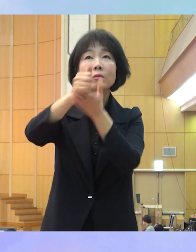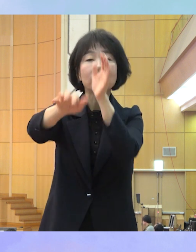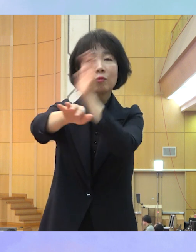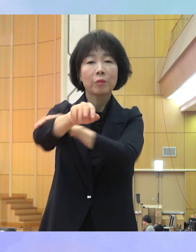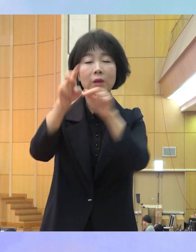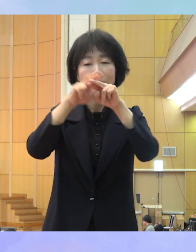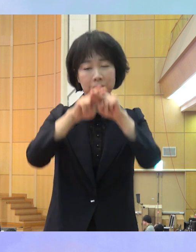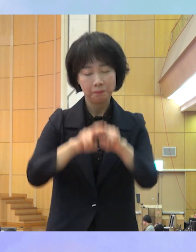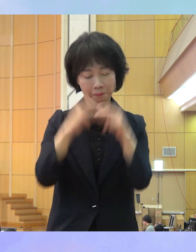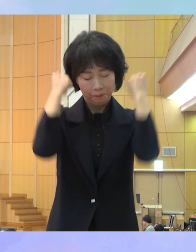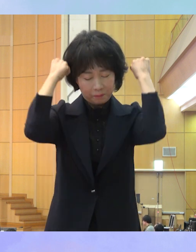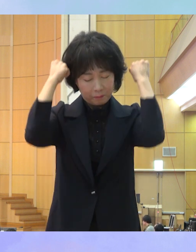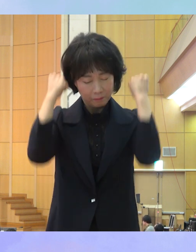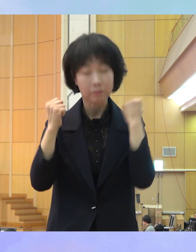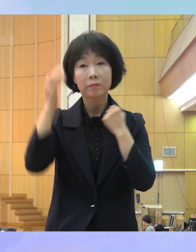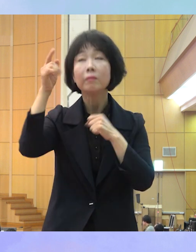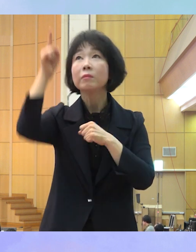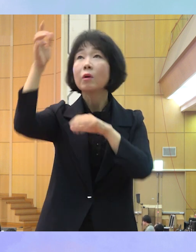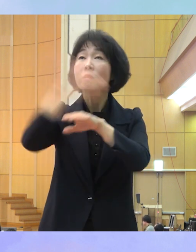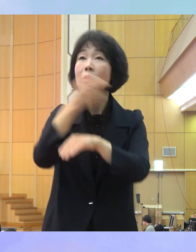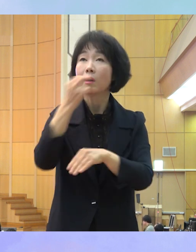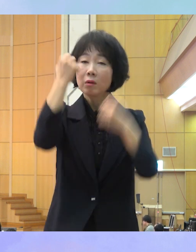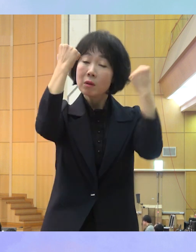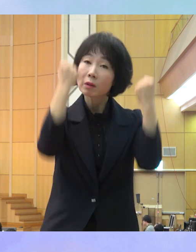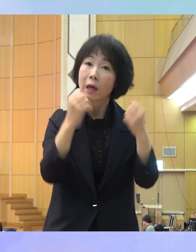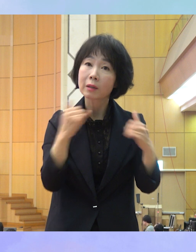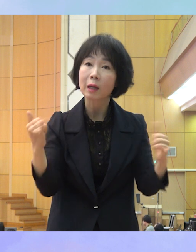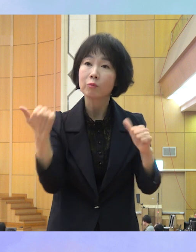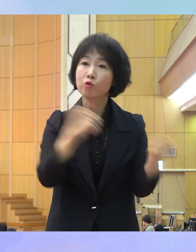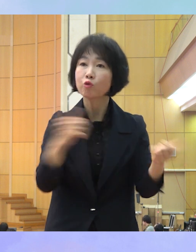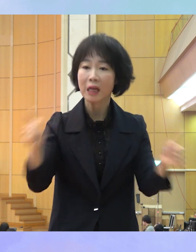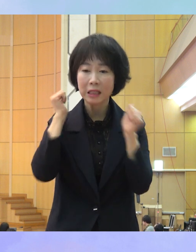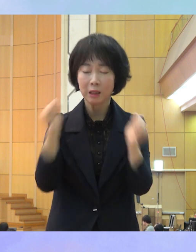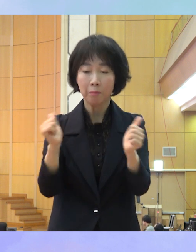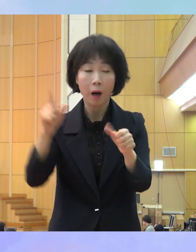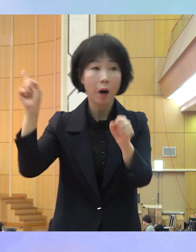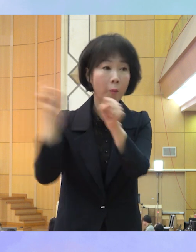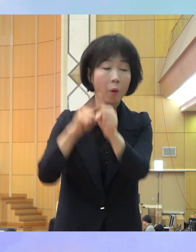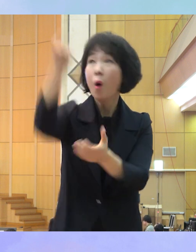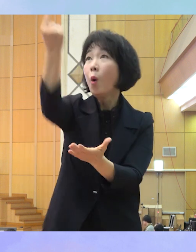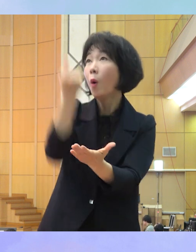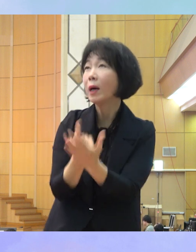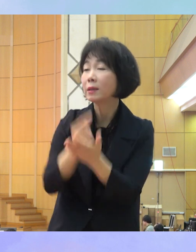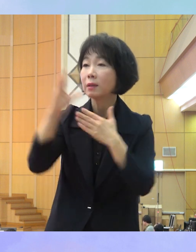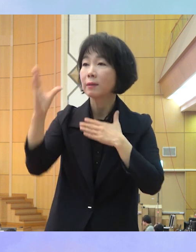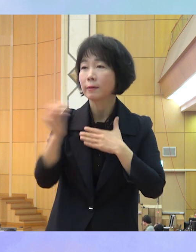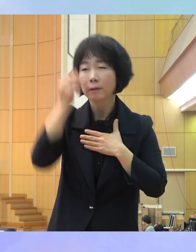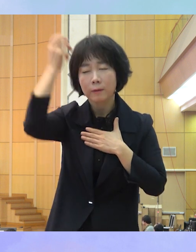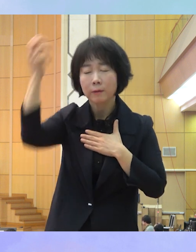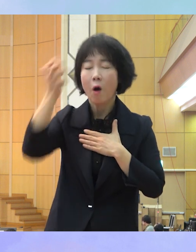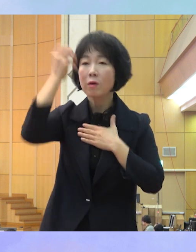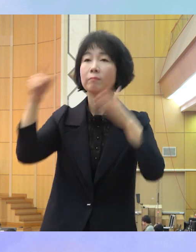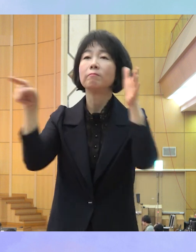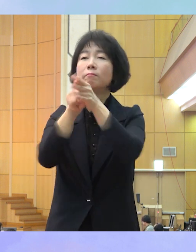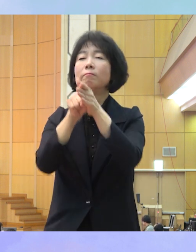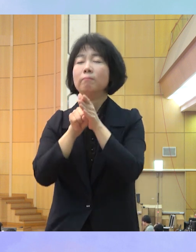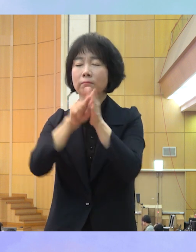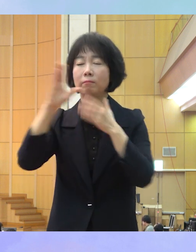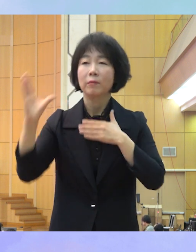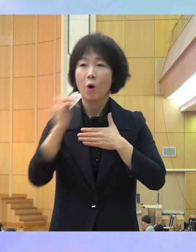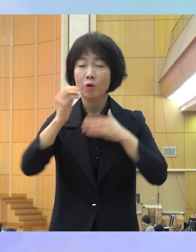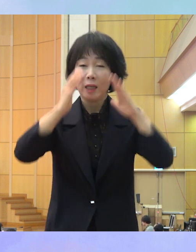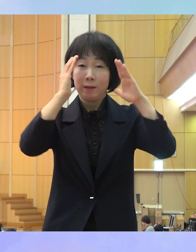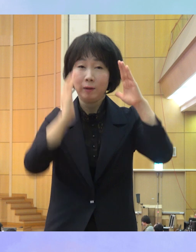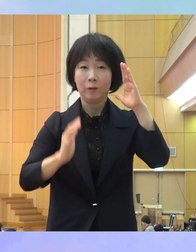하나님 우편에 앉아 계시다가 저리로서 산 자와 죽은 자를 심판하러 오시리라. 성령을